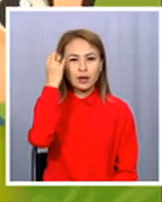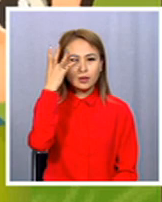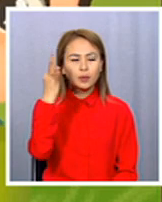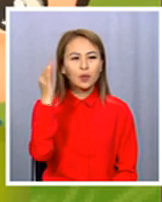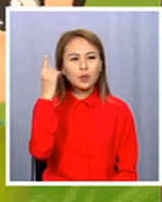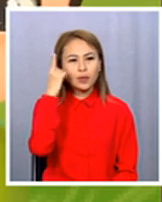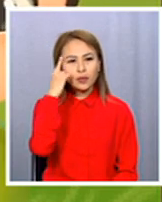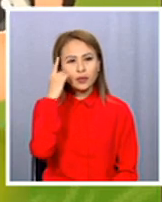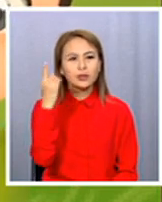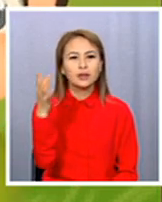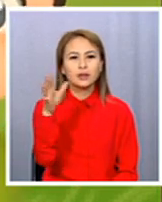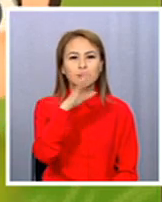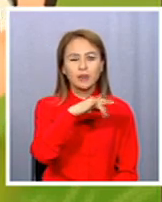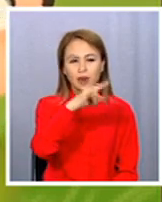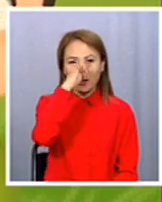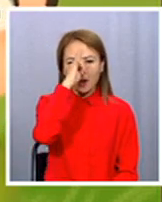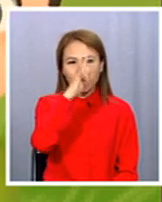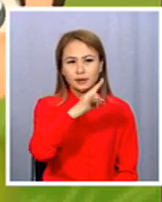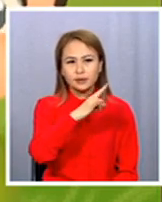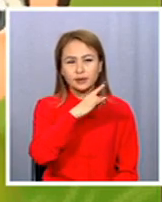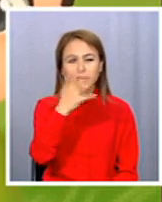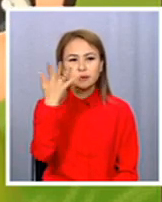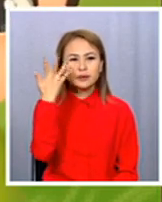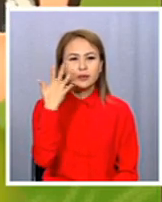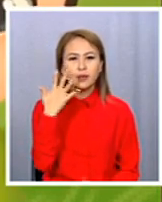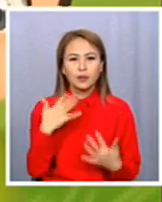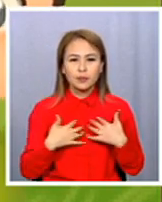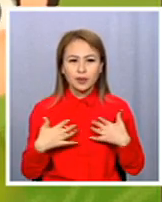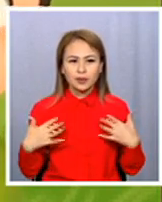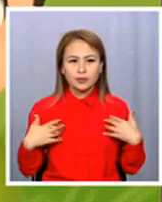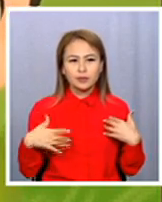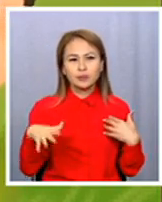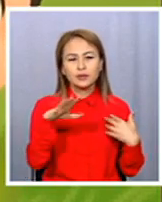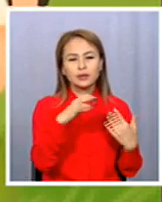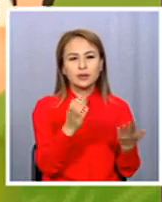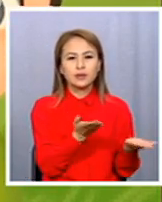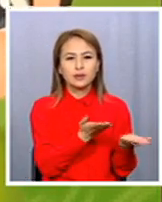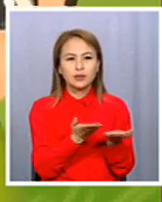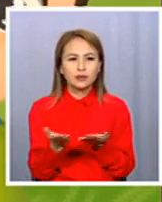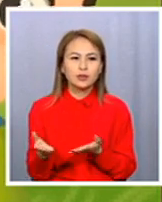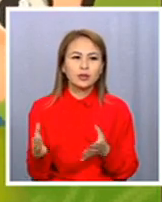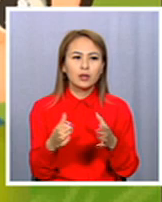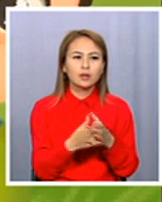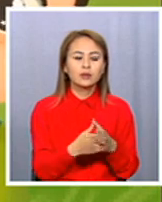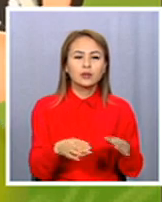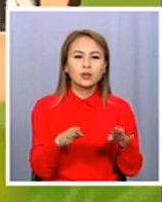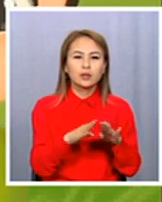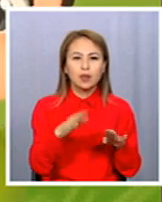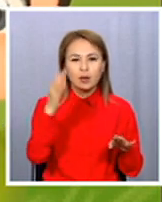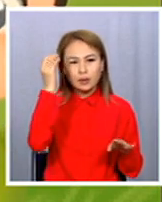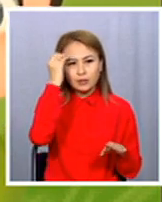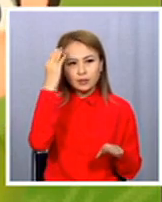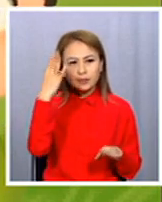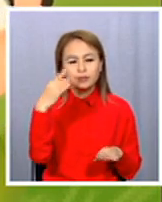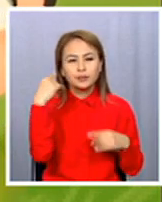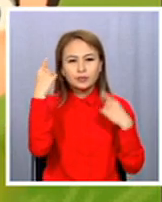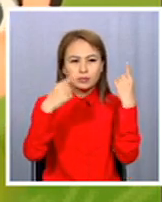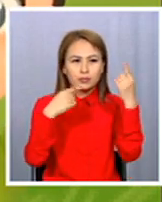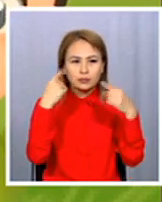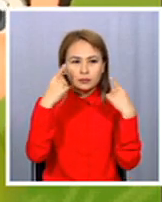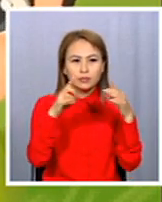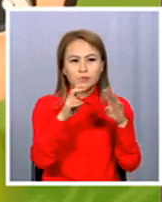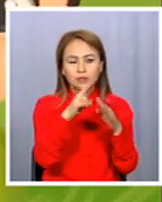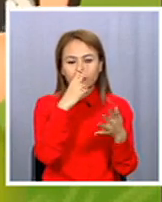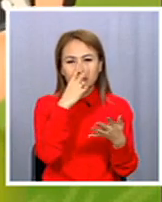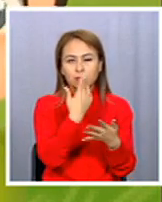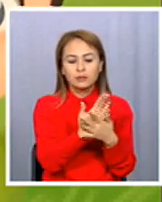екен қазақ, түлік тілден өсе деген екен қазақ. Ақыл менен ойға кенен